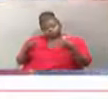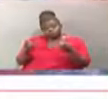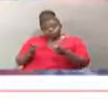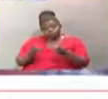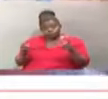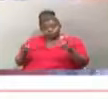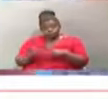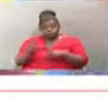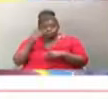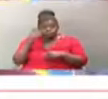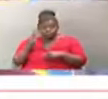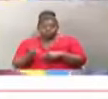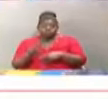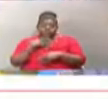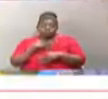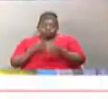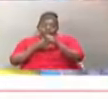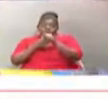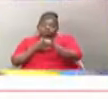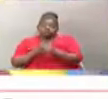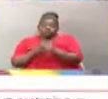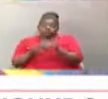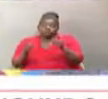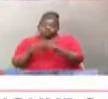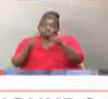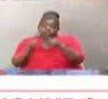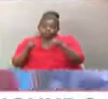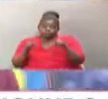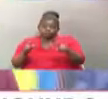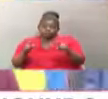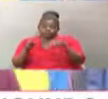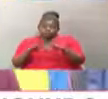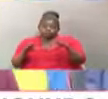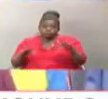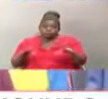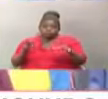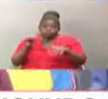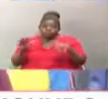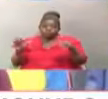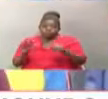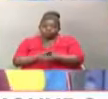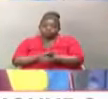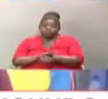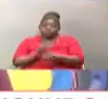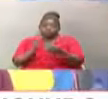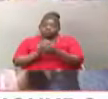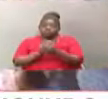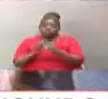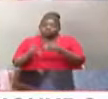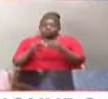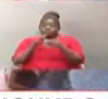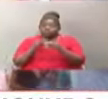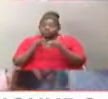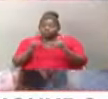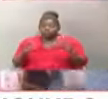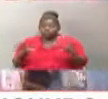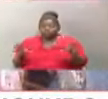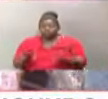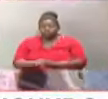nti twetaaga omukulembeze w'eggwanga gy'atongoze akatale kano mu bujjuvu kubanga tetunnakawa na linnya. William